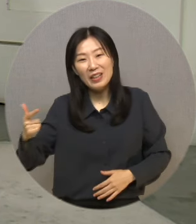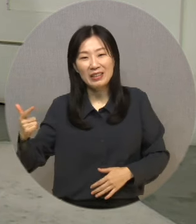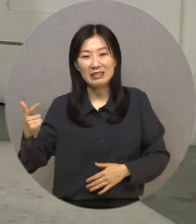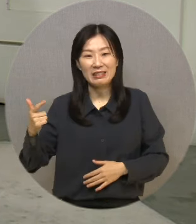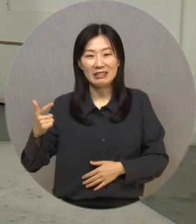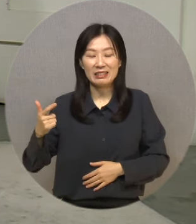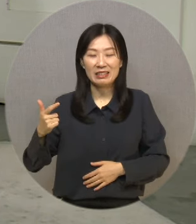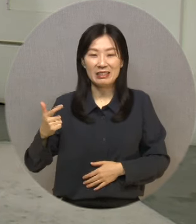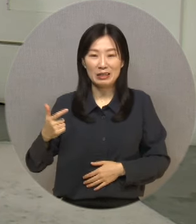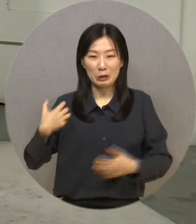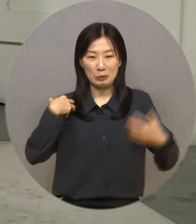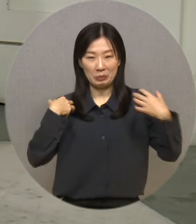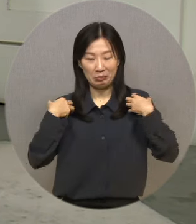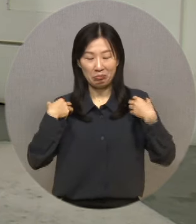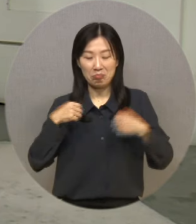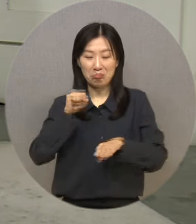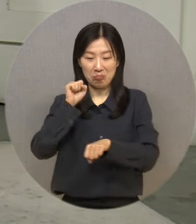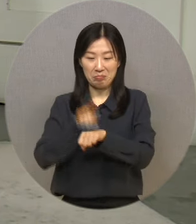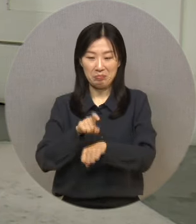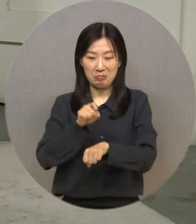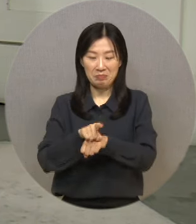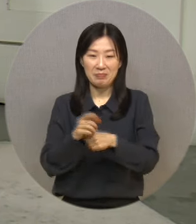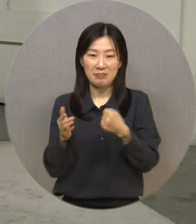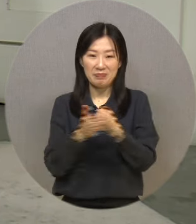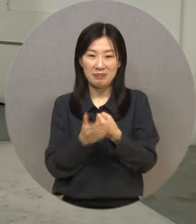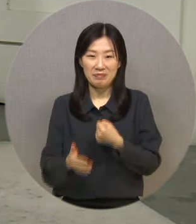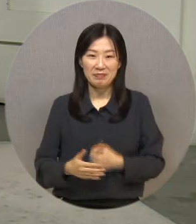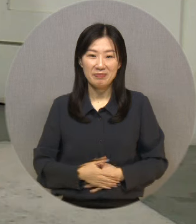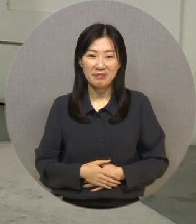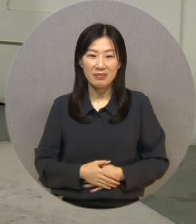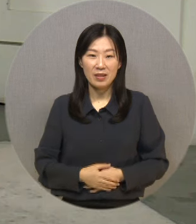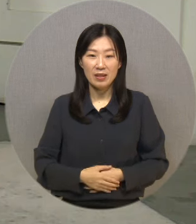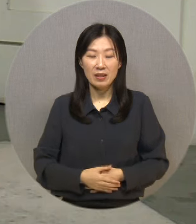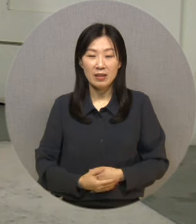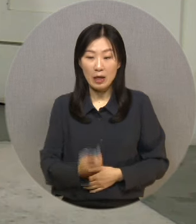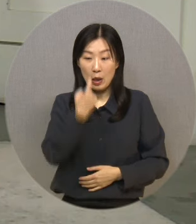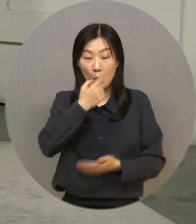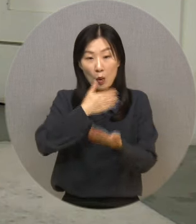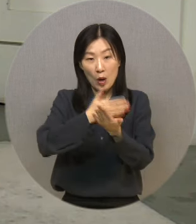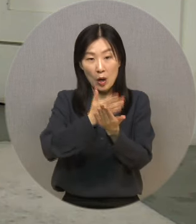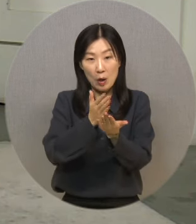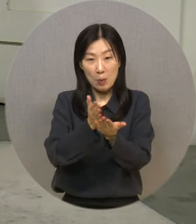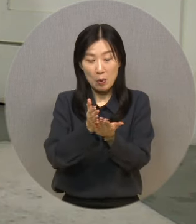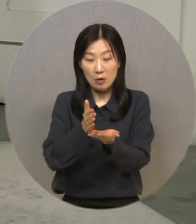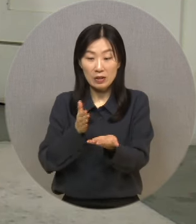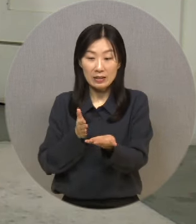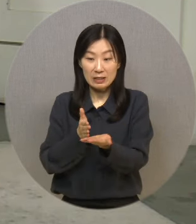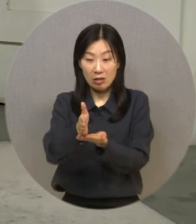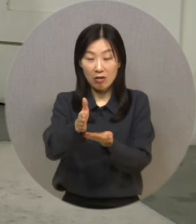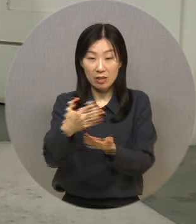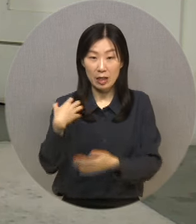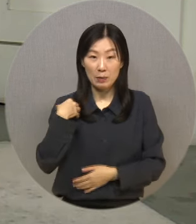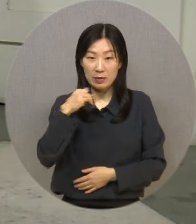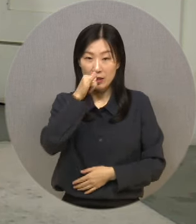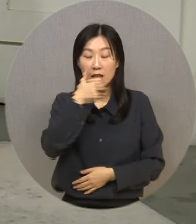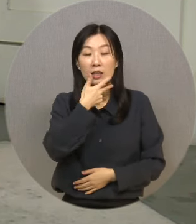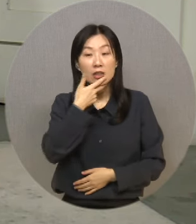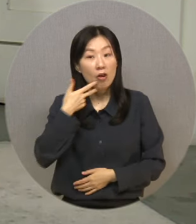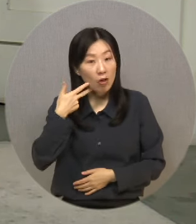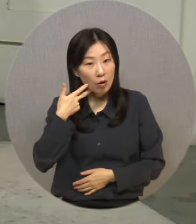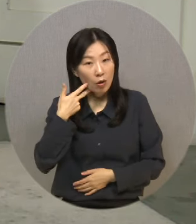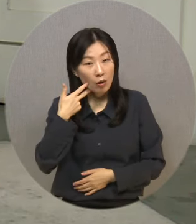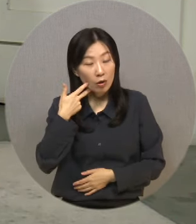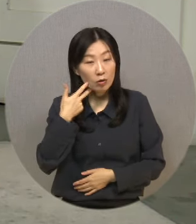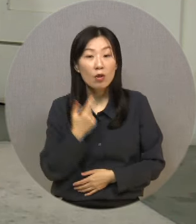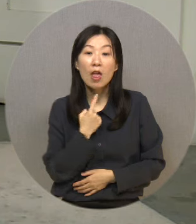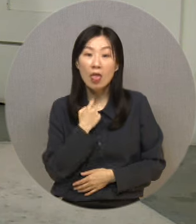대해서 네. 이제 전담 이제 뭐 과목 전담이란 게 있는데 네. 영어 전담도 해보고 네.